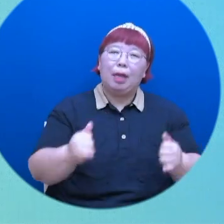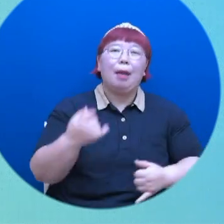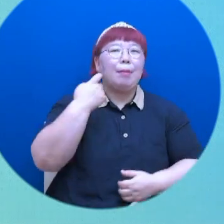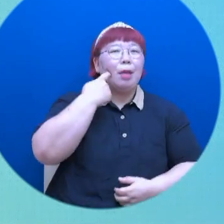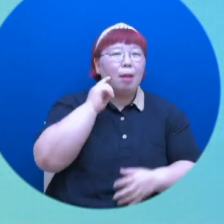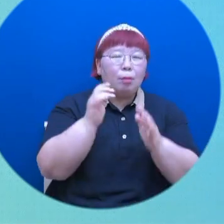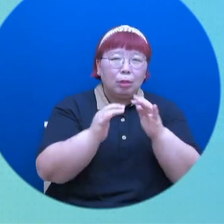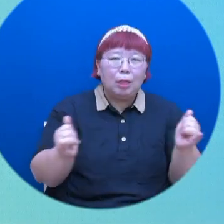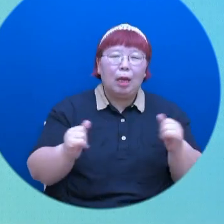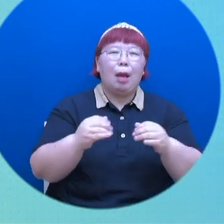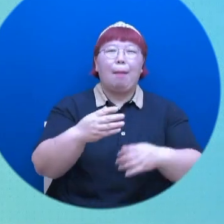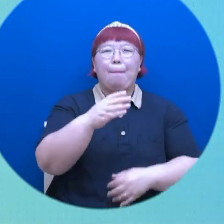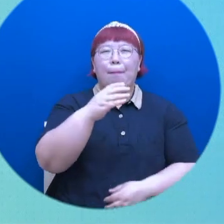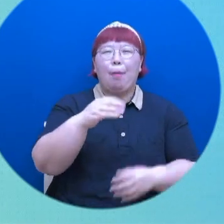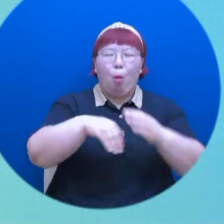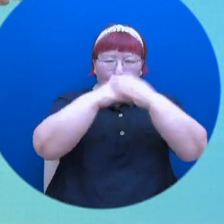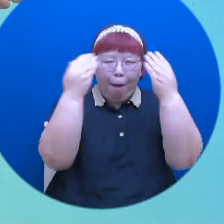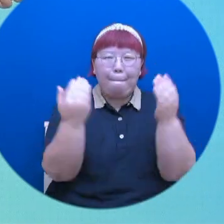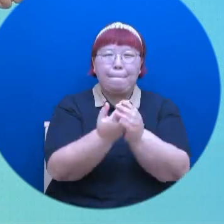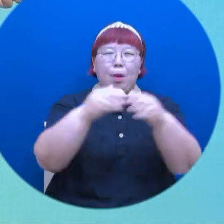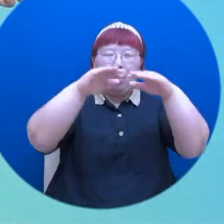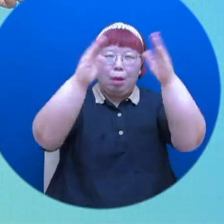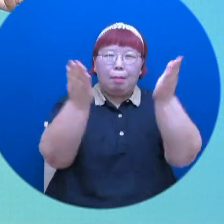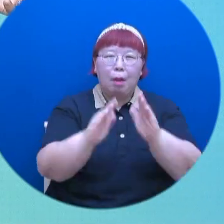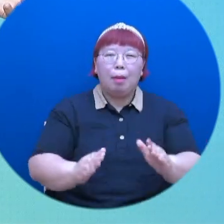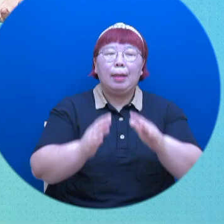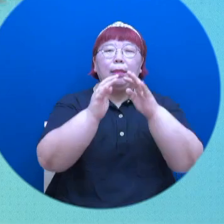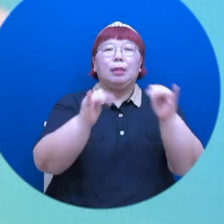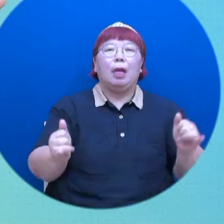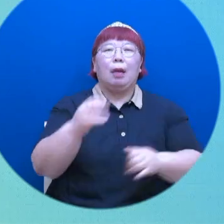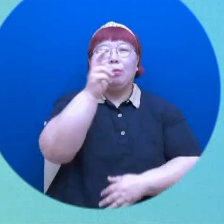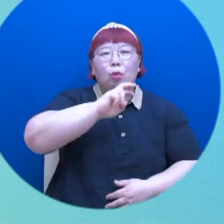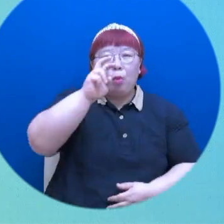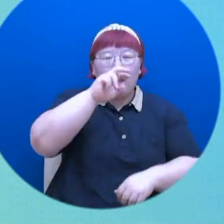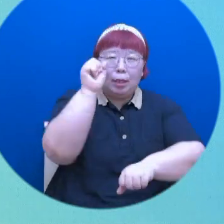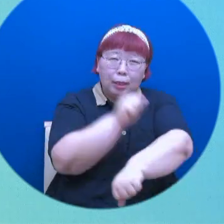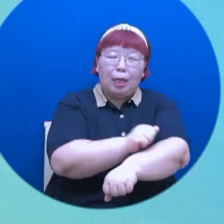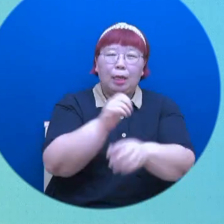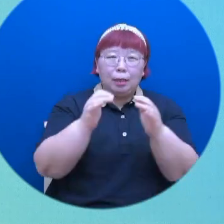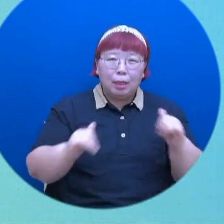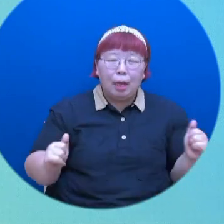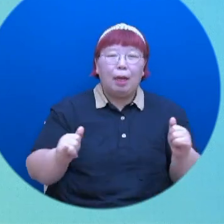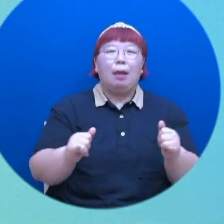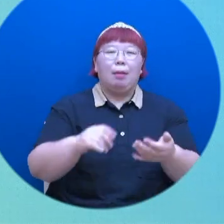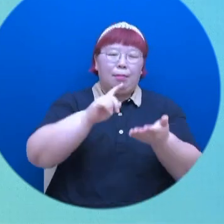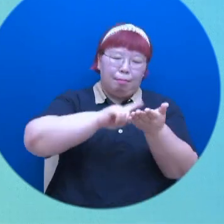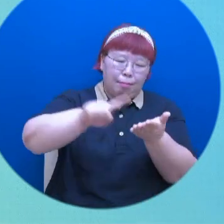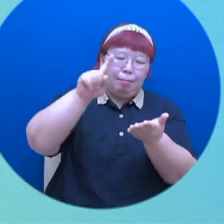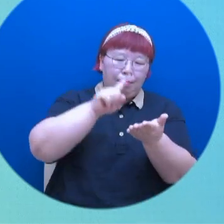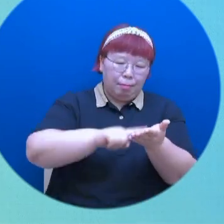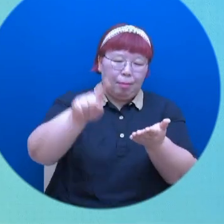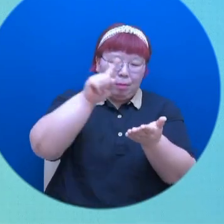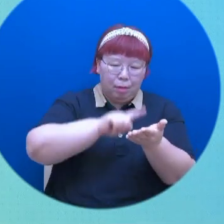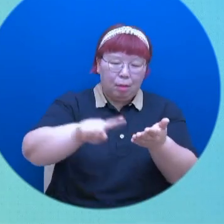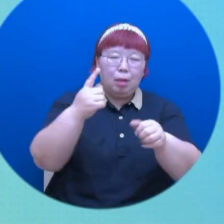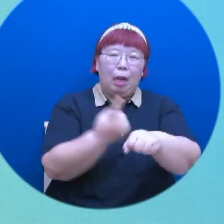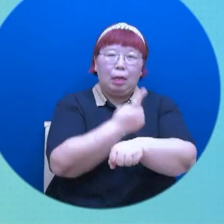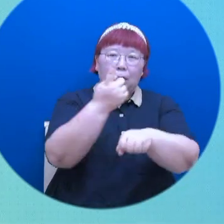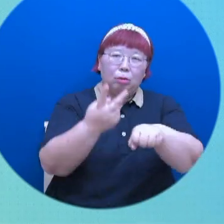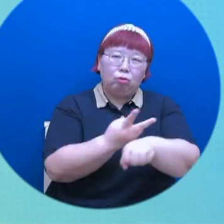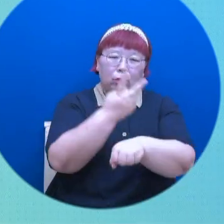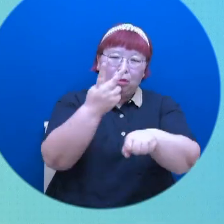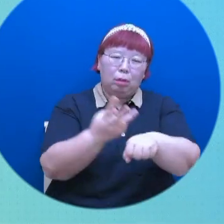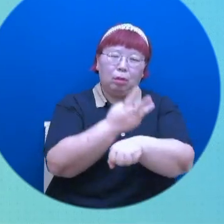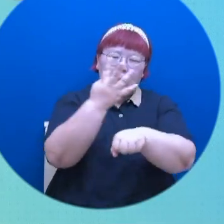사람, 완벽한 몸매를 가진 사람, 노래를 잘하는 사람, 하나 둘씩 넘겨가며 1시간, 2시간,